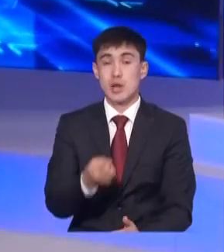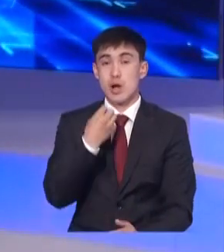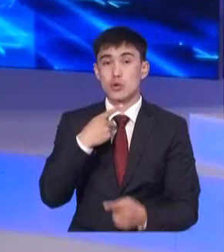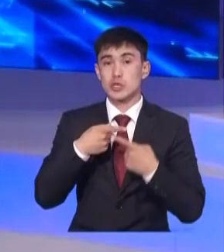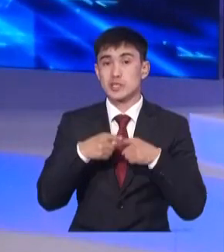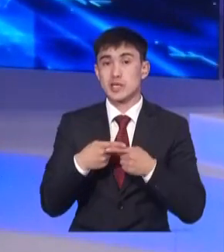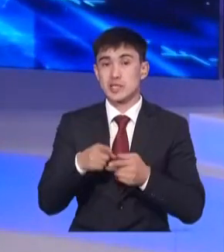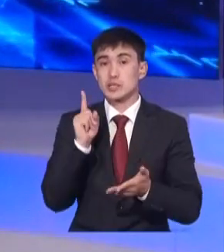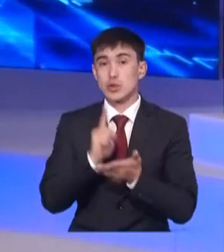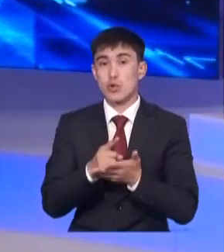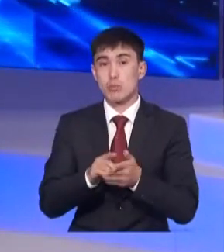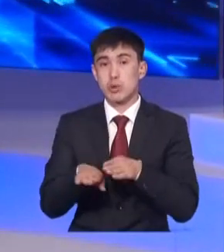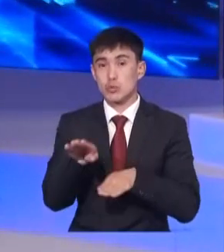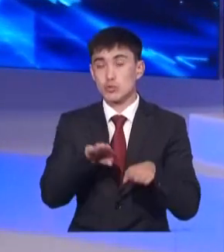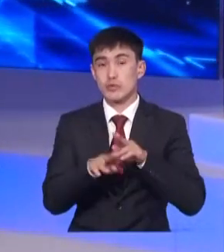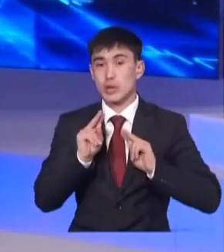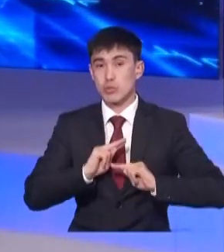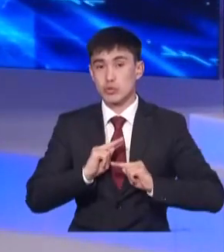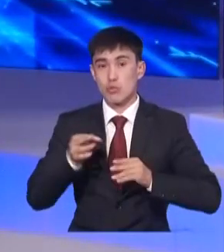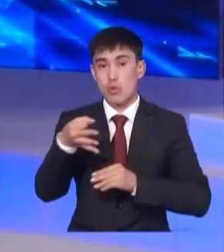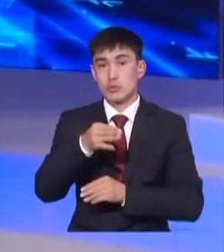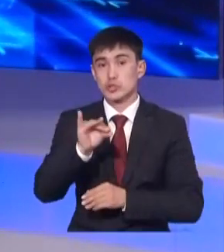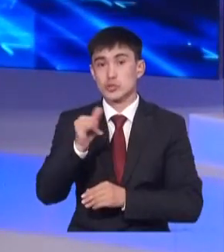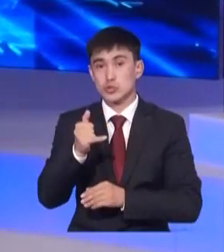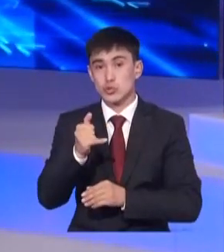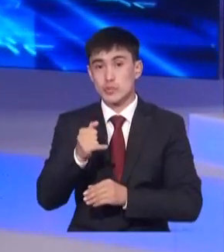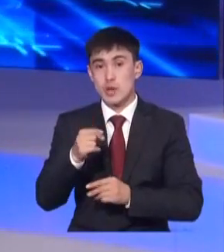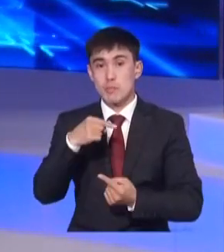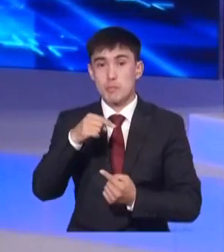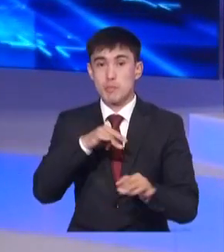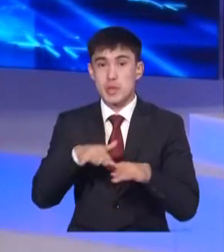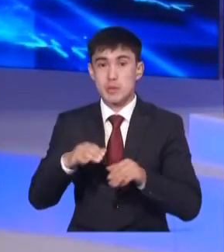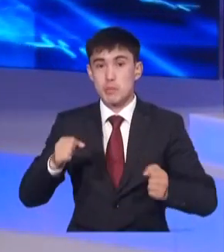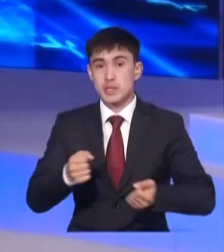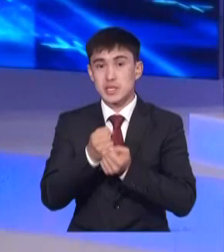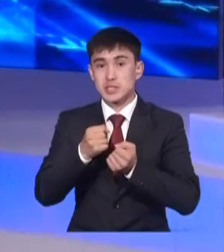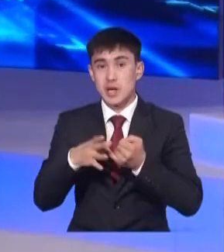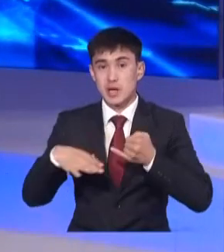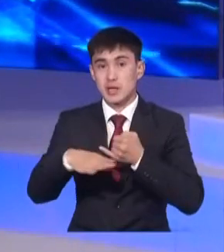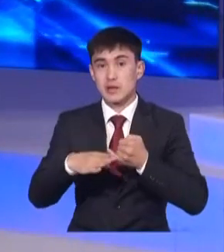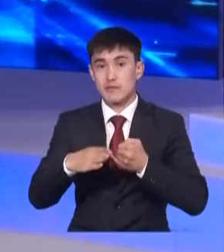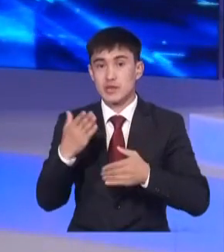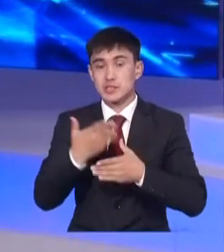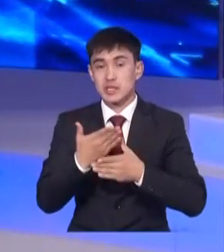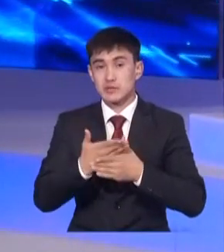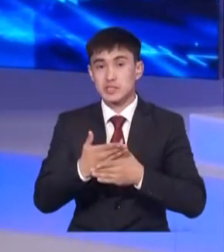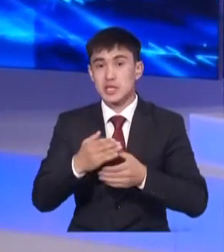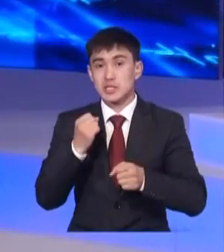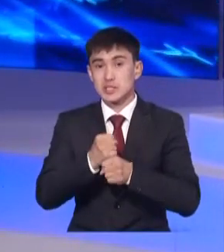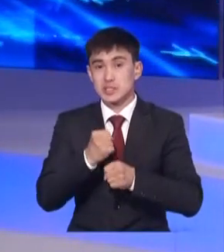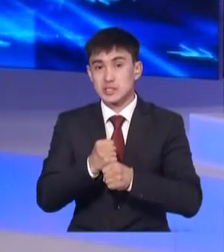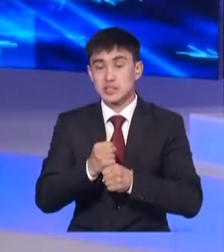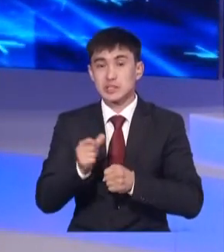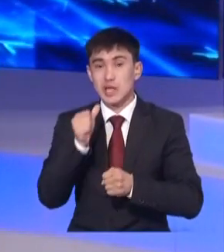Хорошая техника – залог продуктивной работы. В области ЖТСУ предпринимаются меры поддержки аграриев, возделывающих сахарную